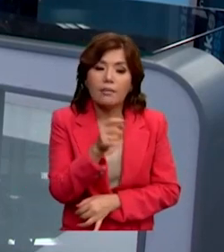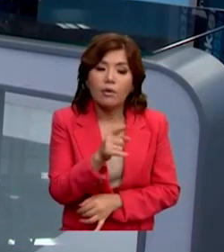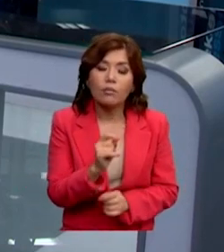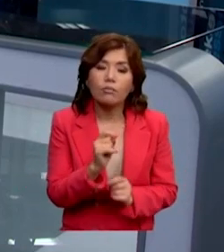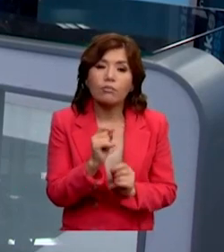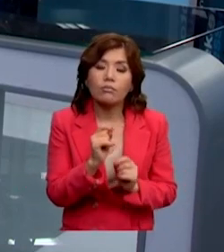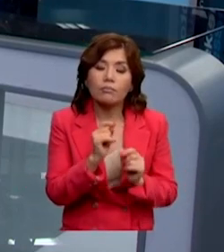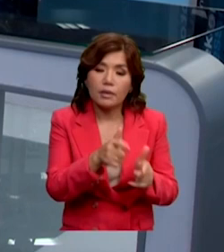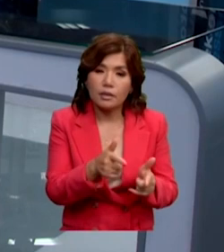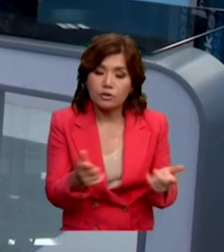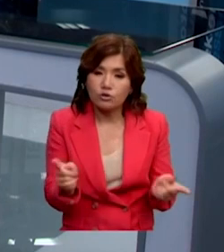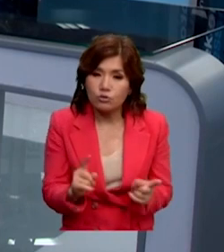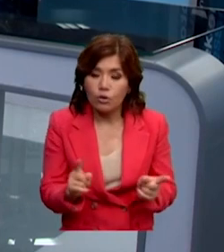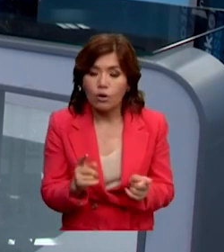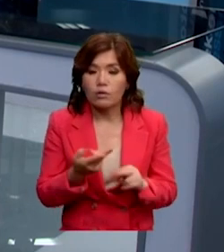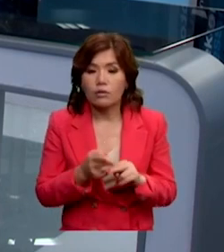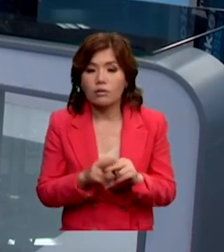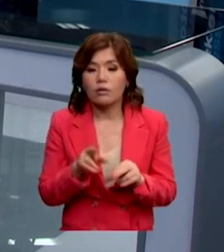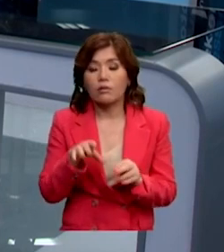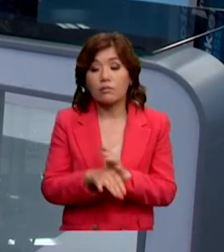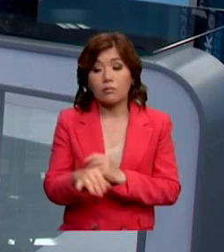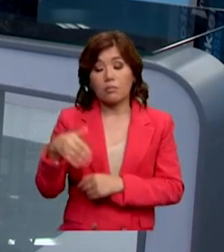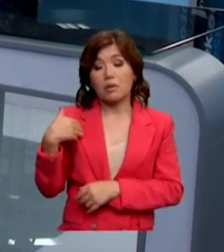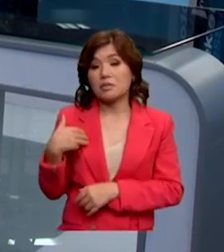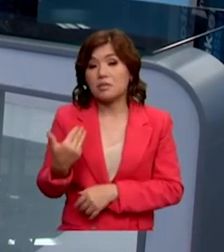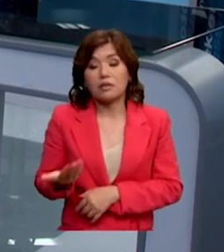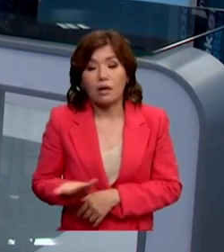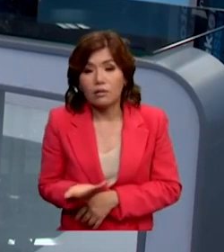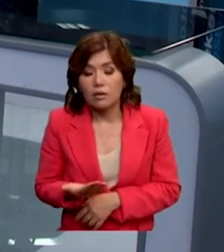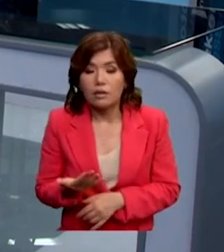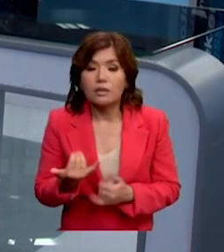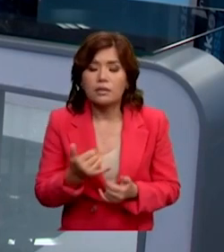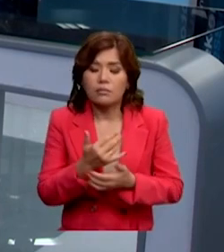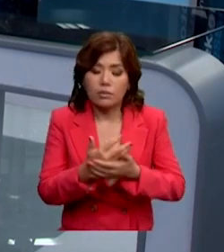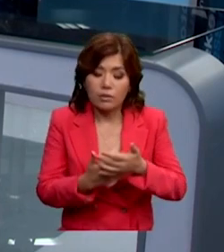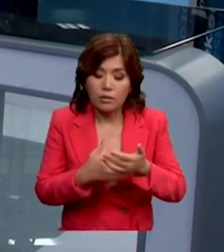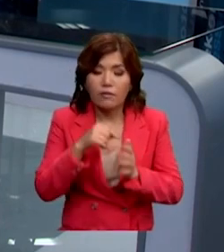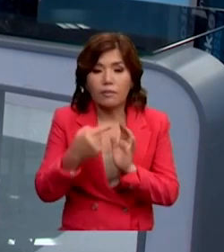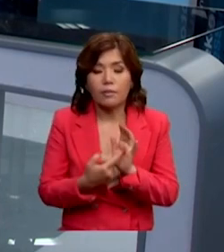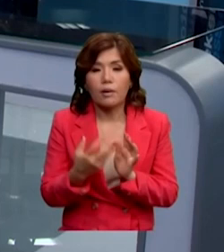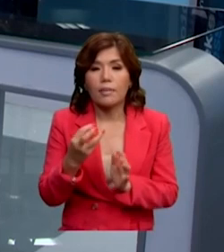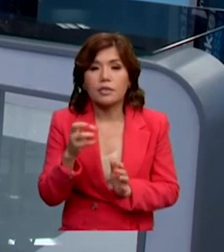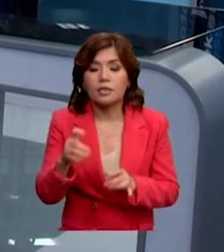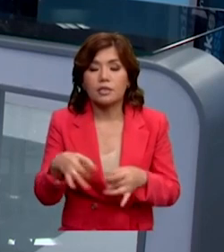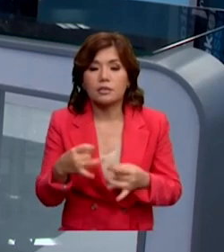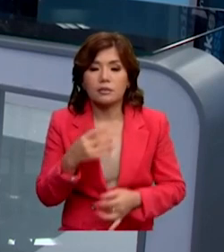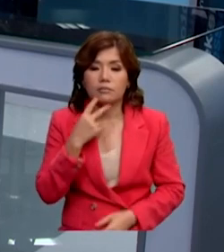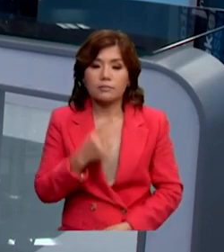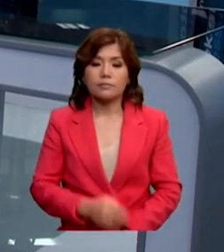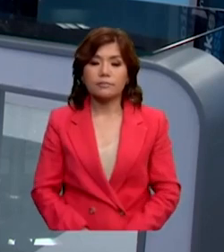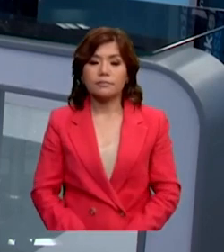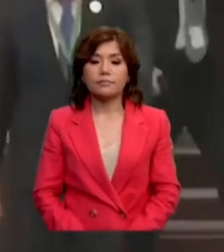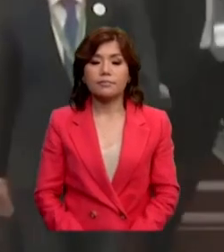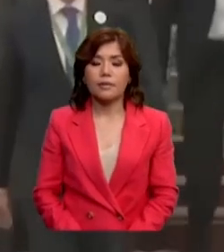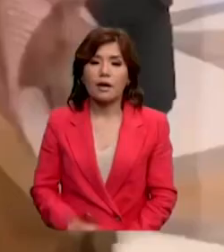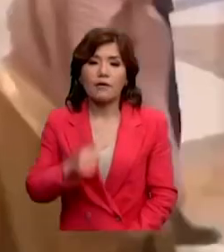алады? Бұл келіссөздердің Қазақстанға берер пайдасы қандай? Сан сауалға жауап Маржан Жұмабайдың материалында.